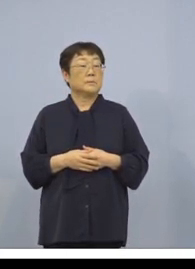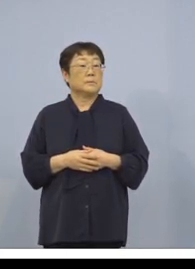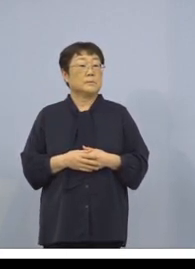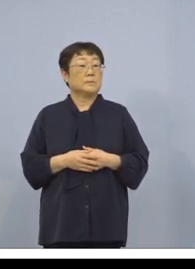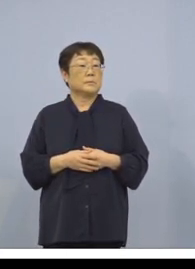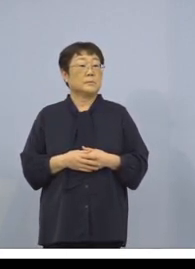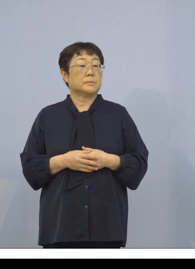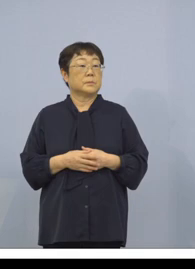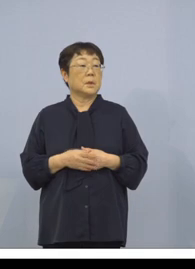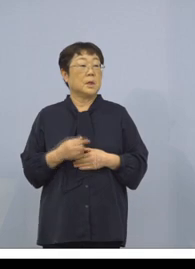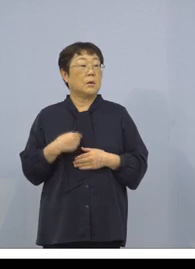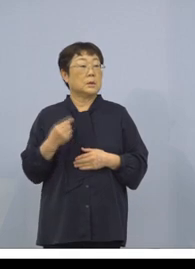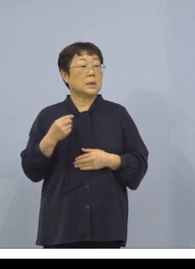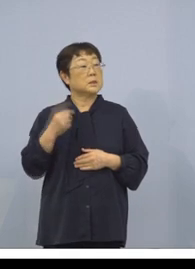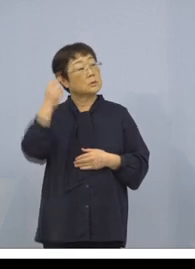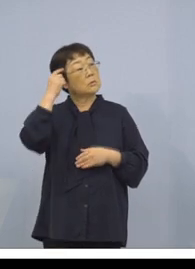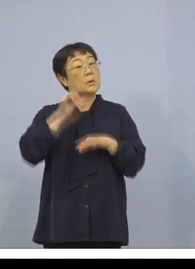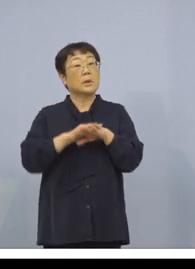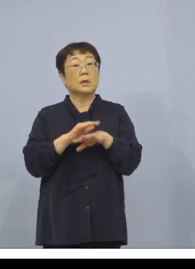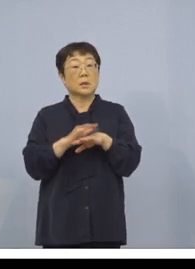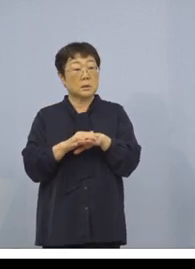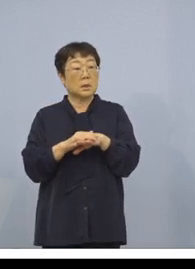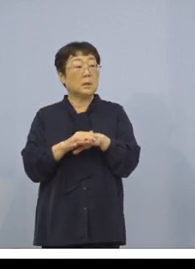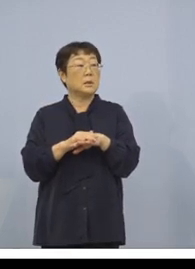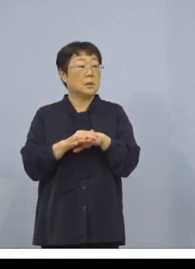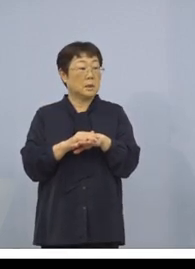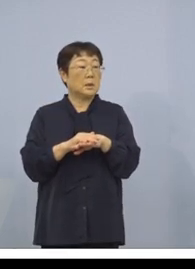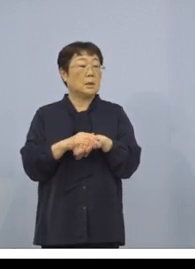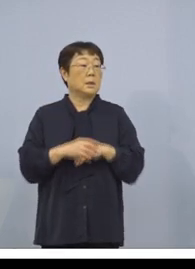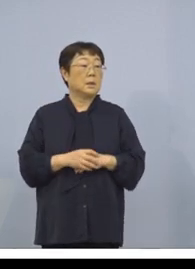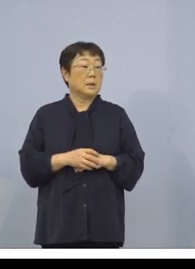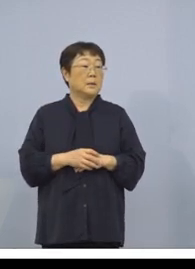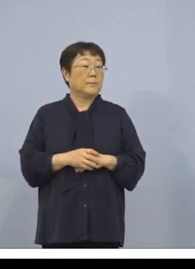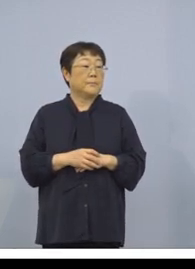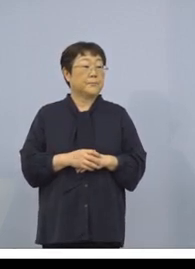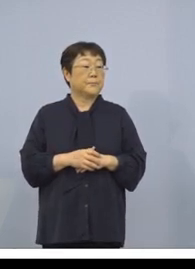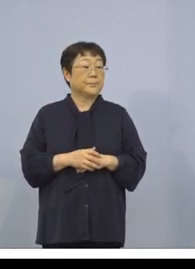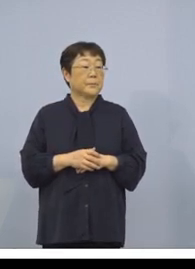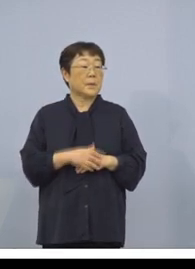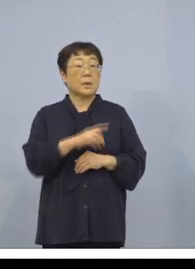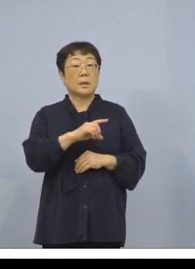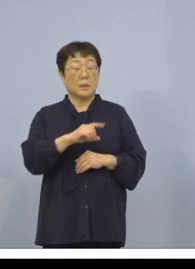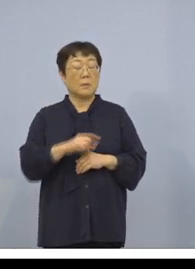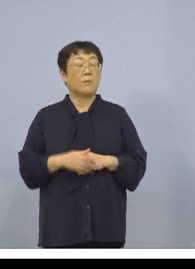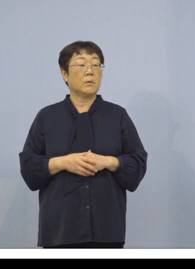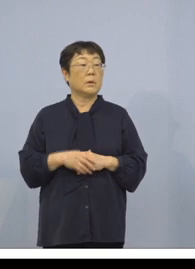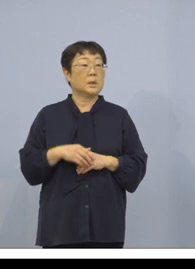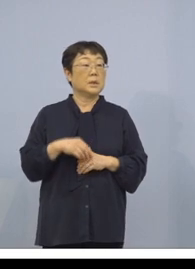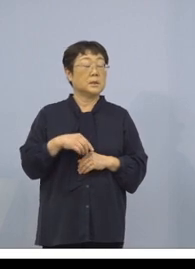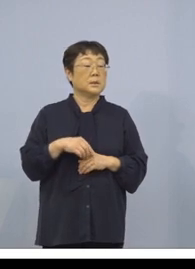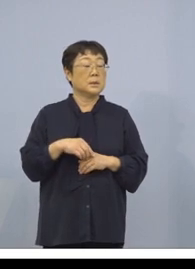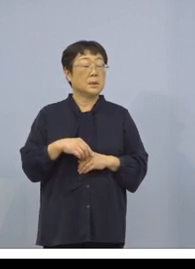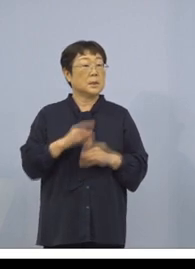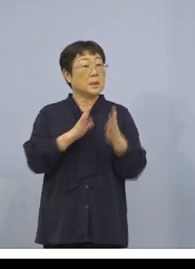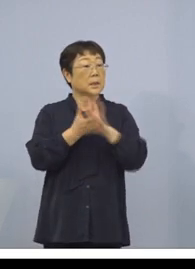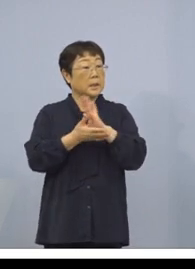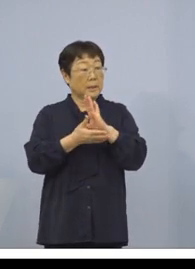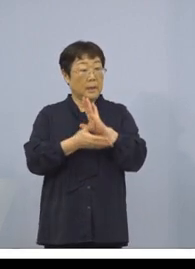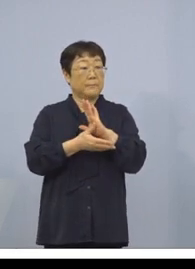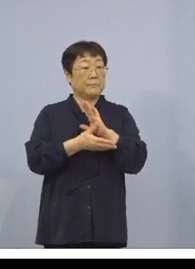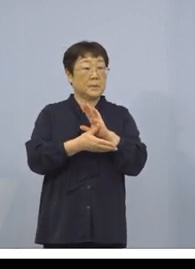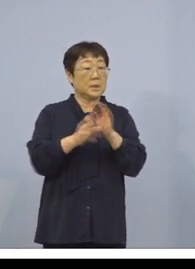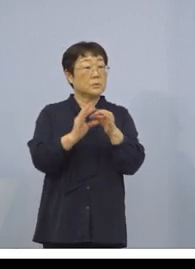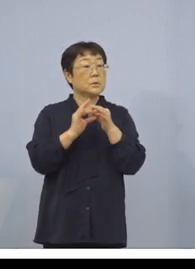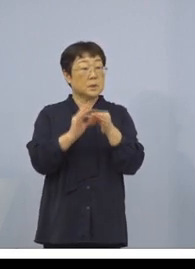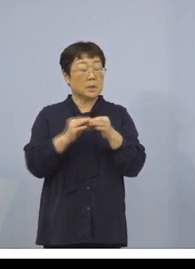私のビジョン、ずっと降りたい県、いつも帰りたい県、みんな行きたい県、徳島県というこのビジョンに対するミッション、安